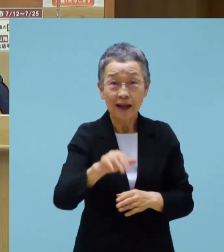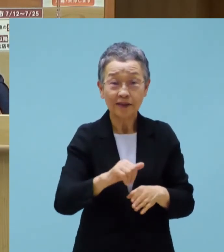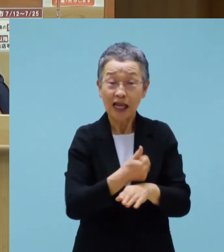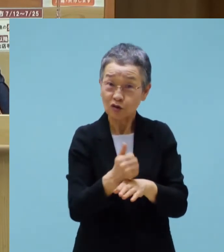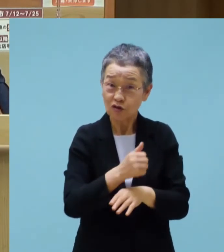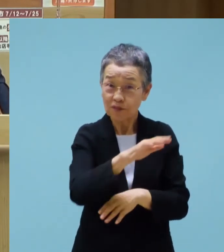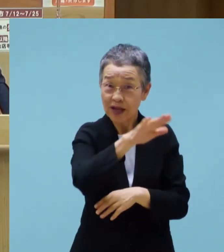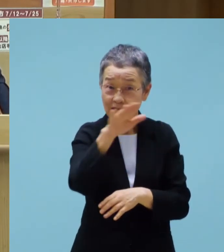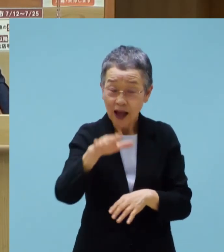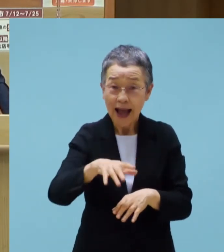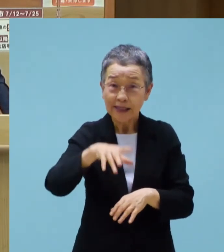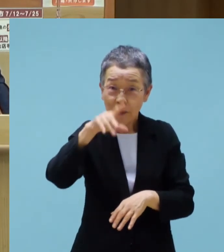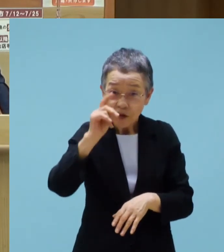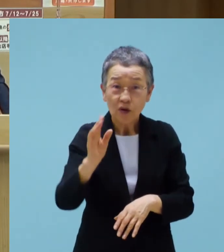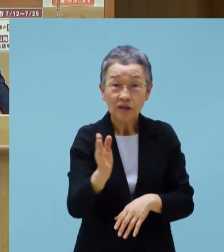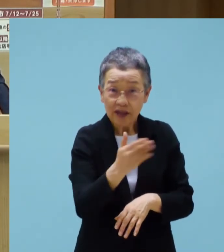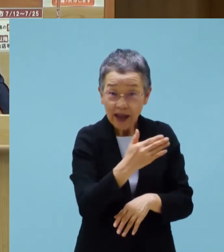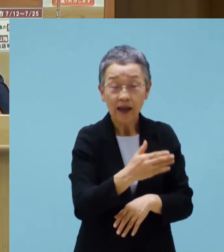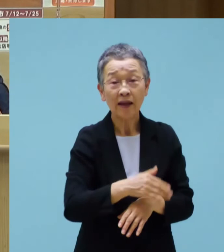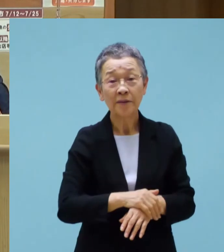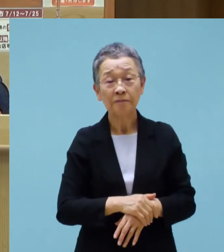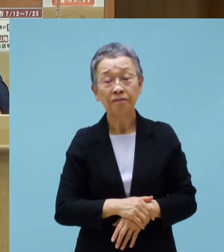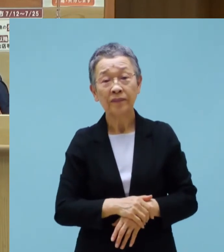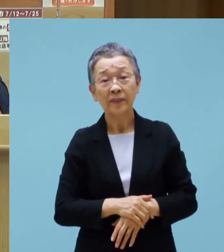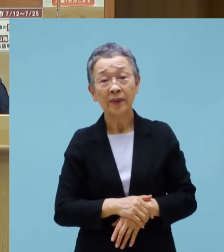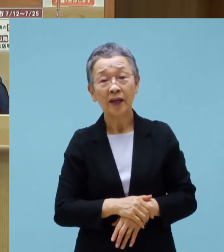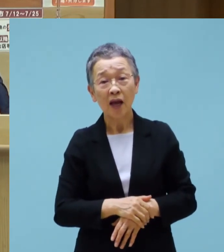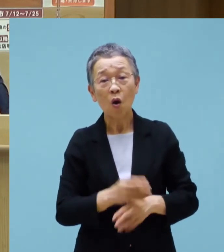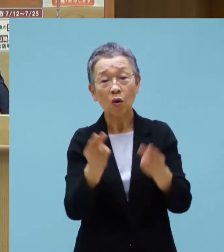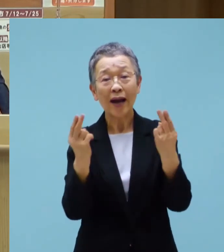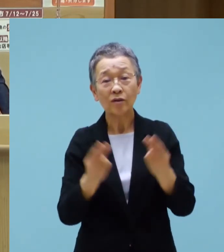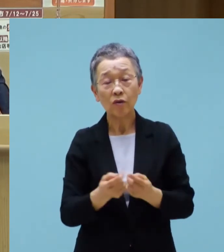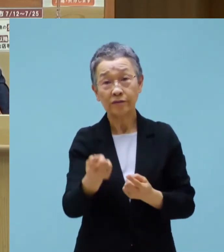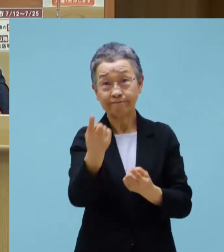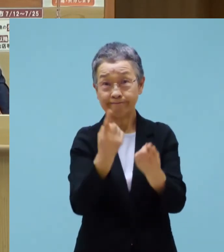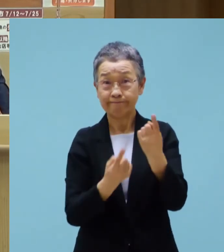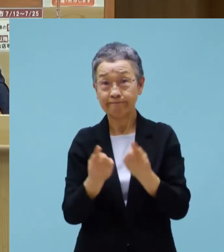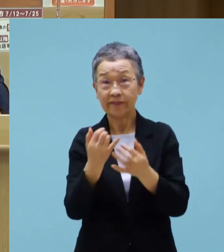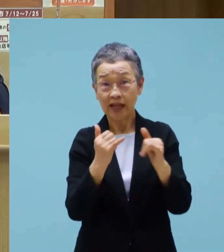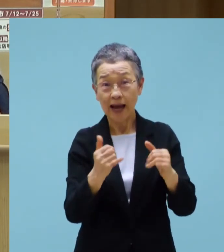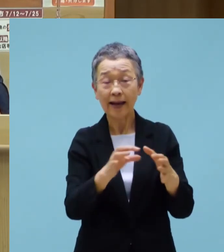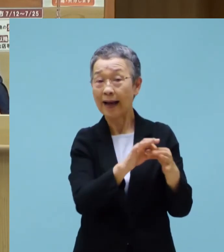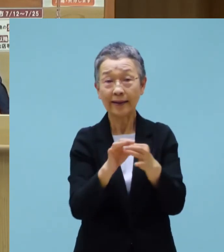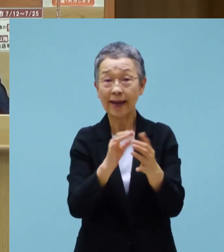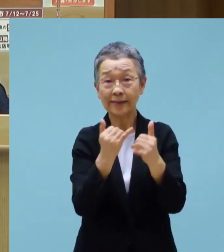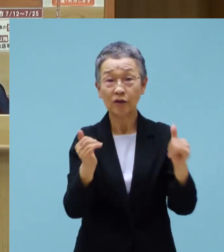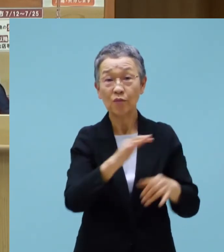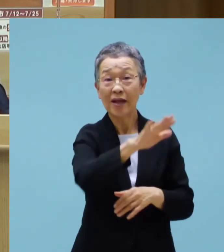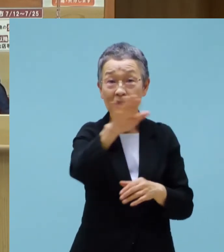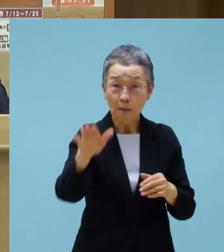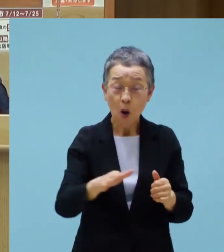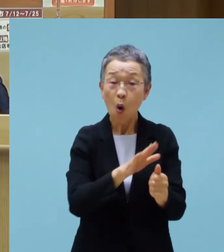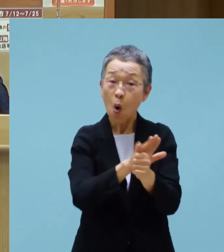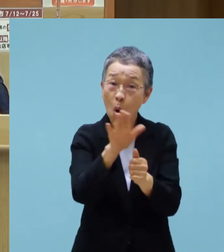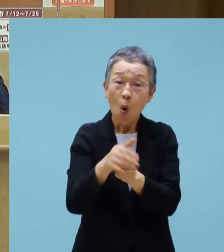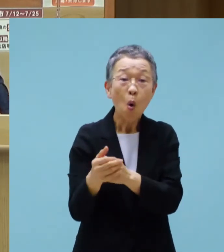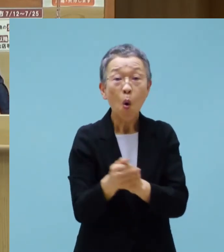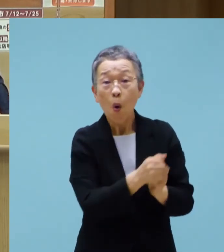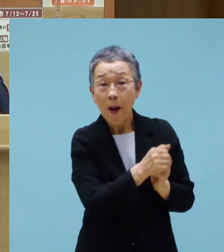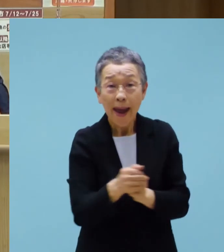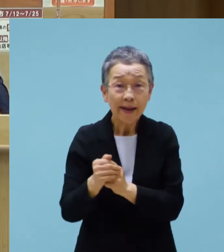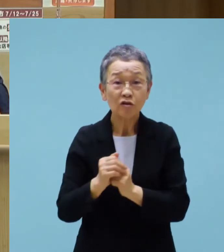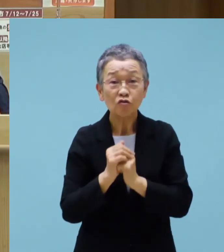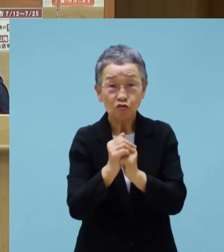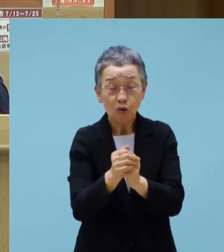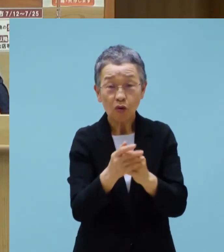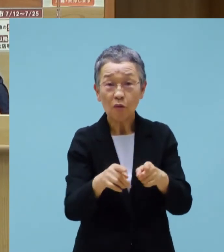じめとして、そうやライドされたですね、そういった方々を応援するとともに、皆さん